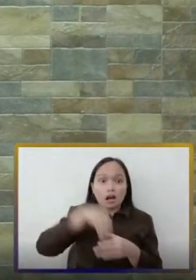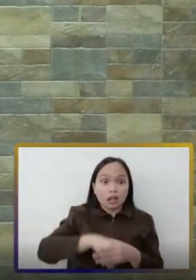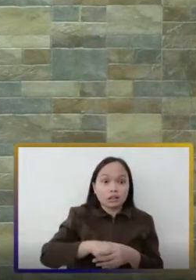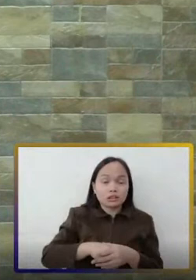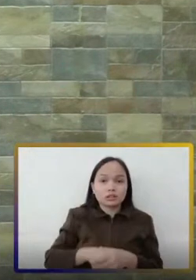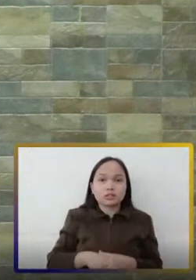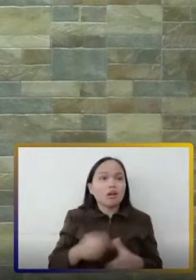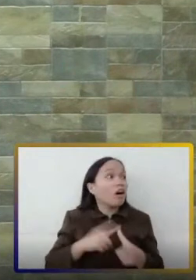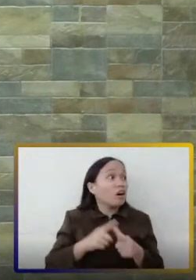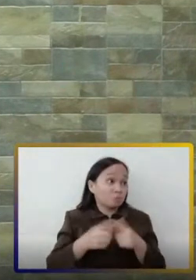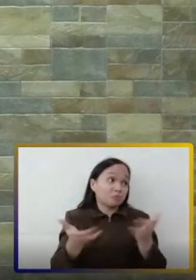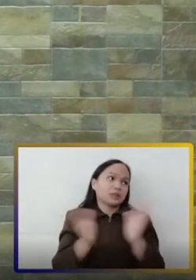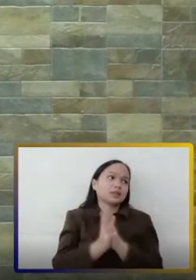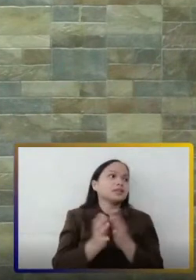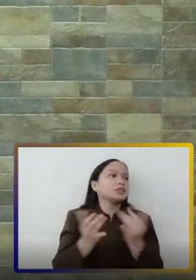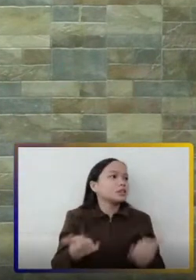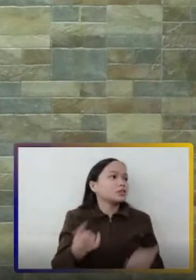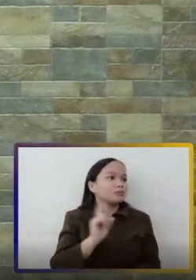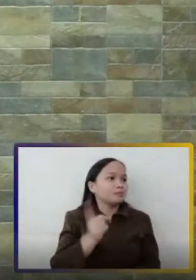Pero ngayon,